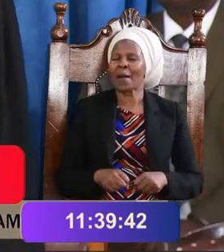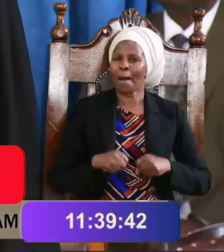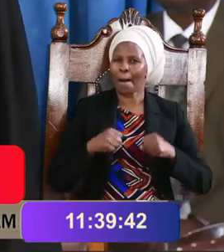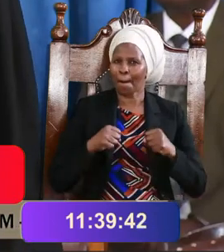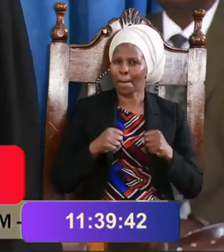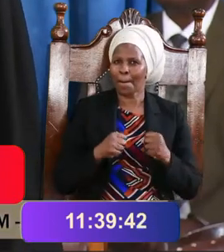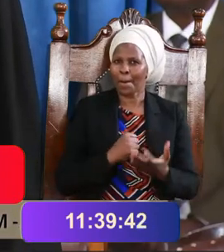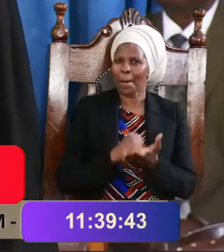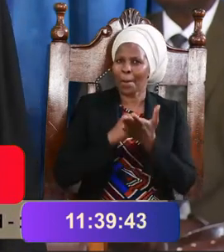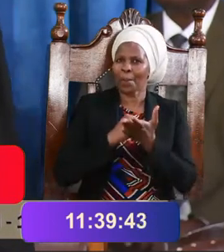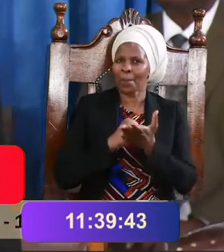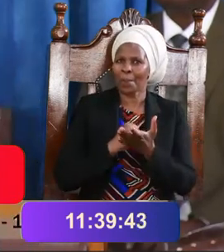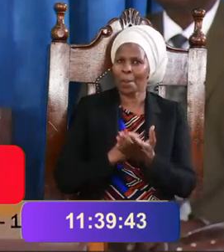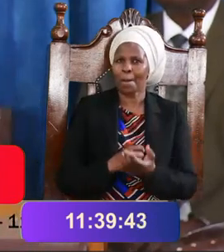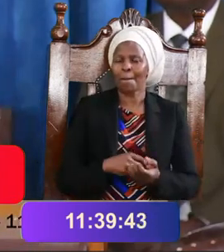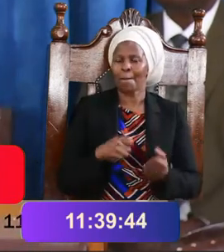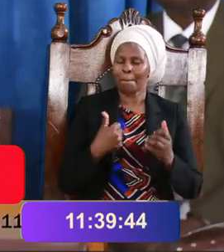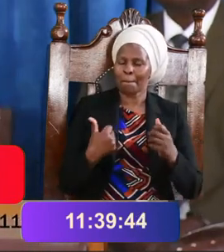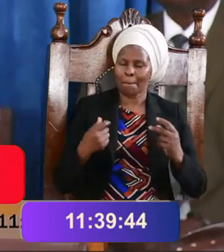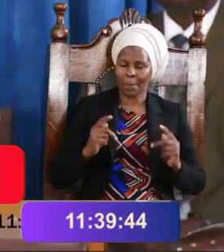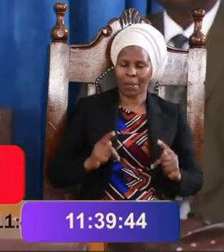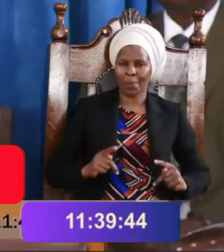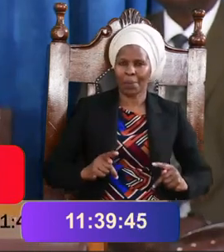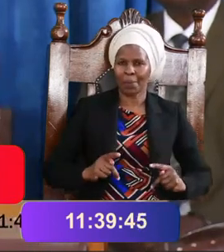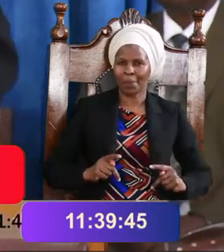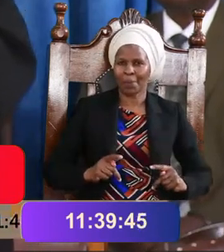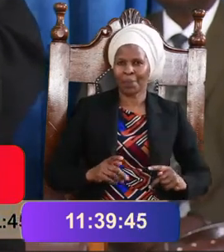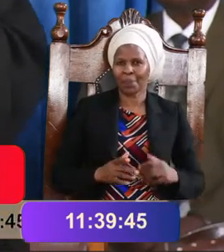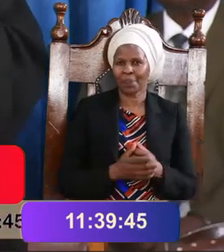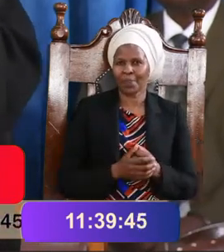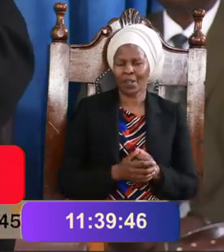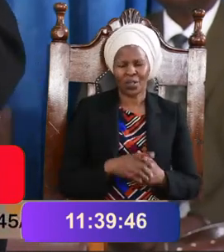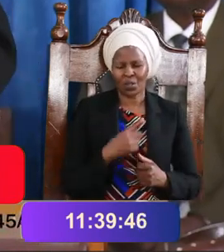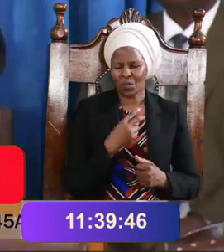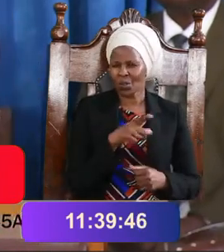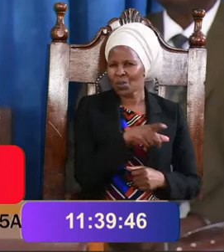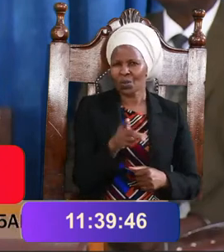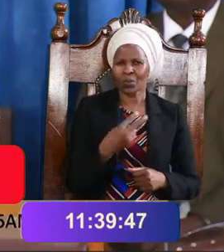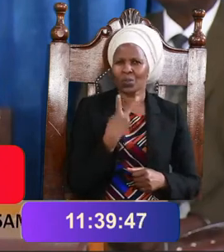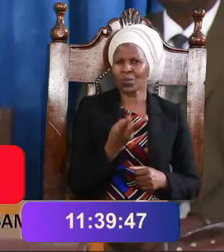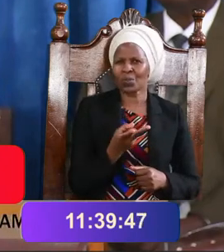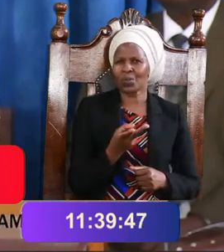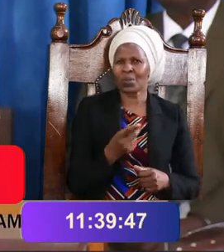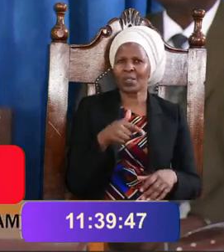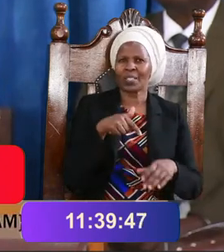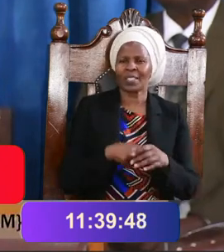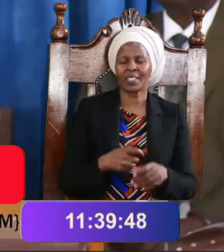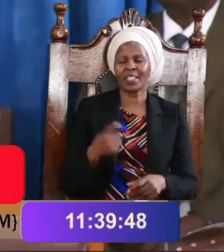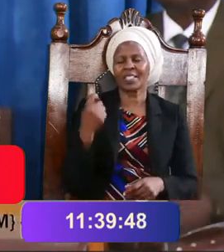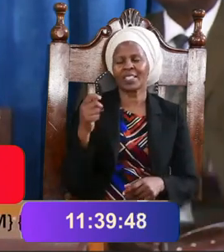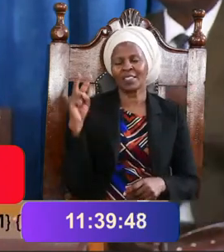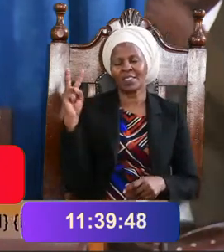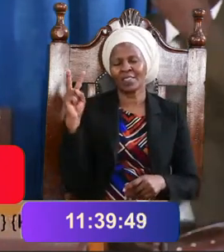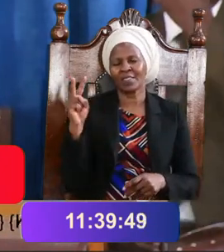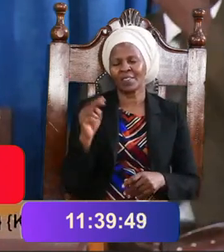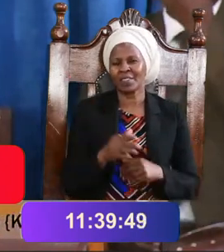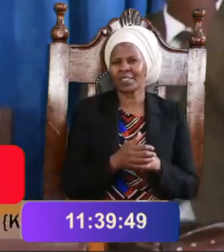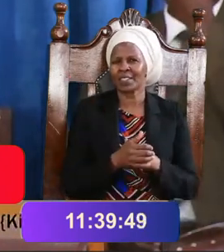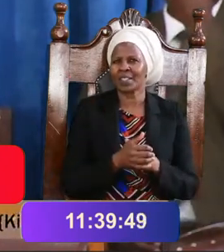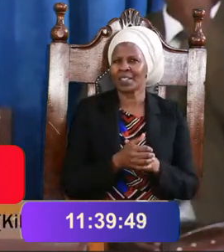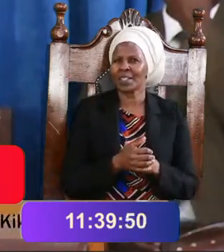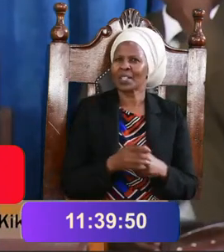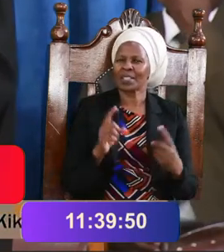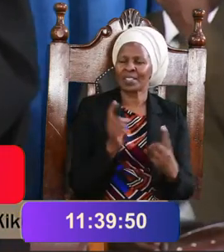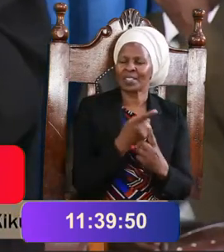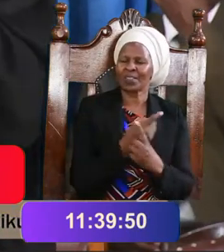kukawa na video moja ambayo ilikuwa ya Shell petrol station. Mliona? Katika WhatsApp ilikuwa kule, kwa Facebook, kwa Twitter, wale